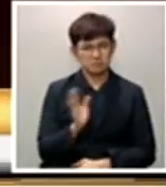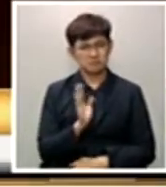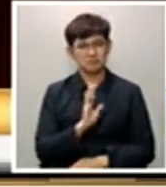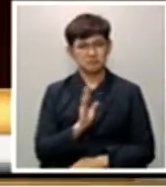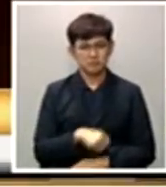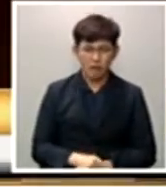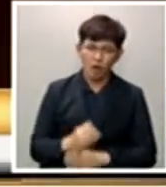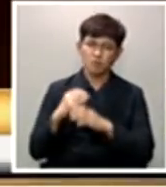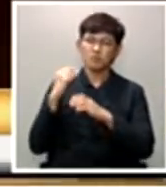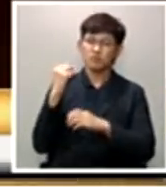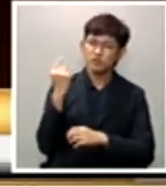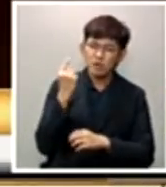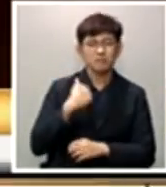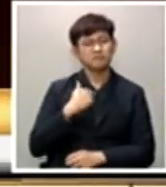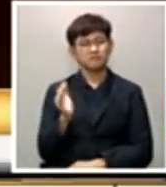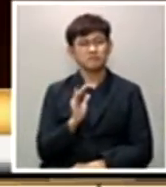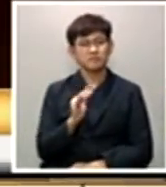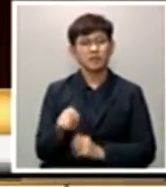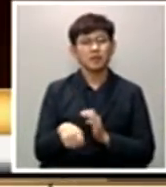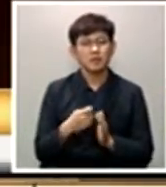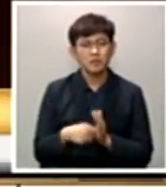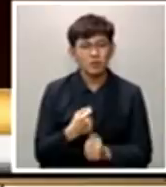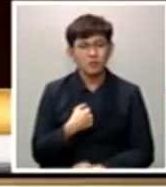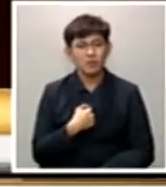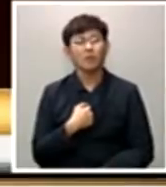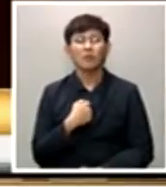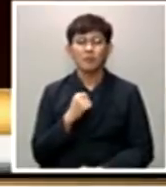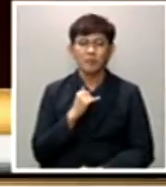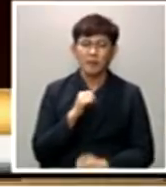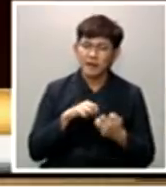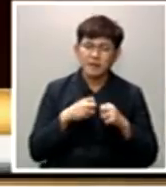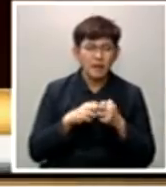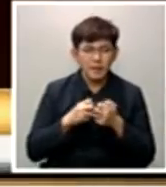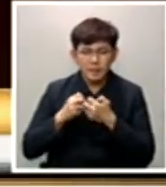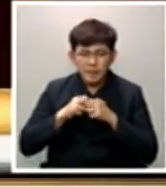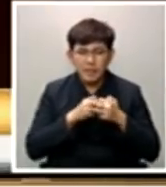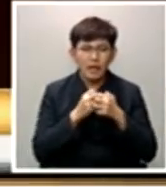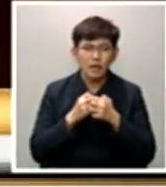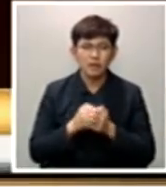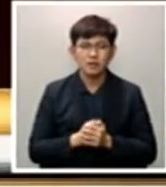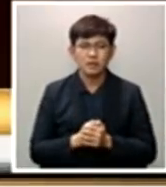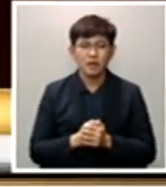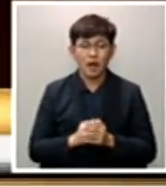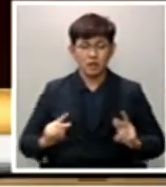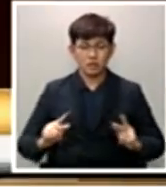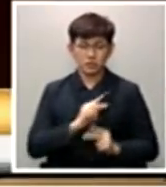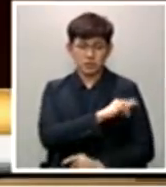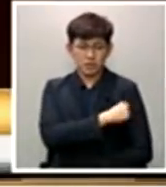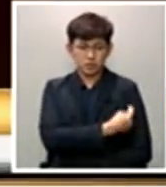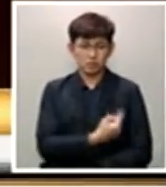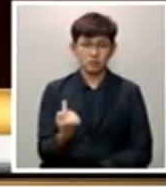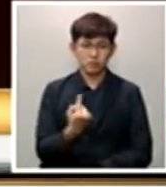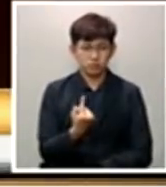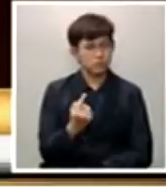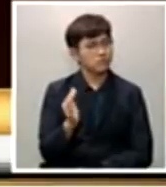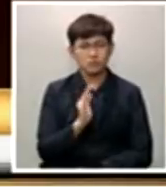างมันจะไปถึงทุกหย่อมหญ้ามันไม่ใช่เรื่องของสาธารณสุขอย่างเดียวแล้ว